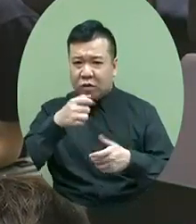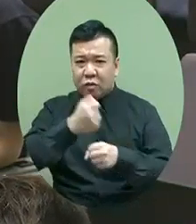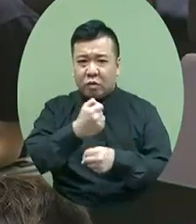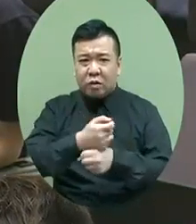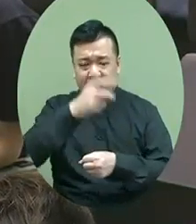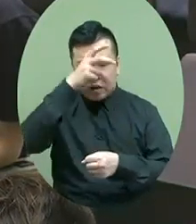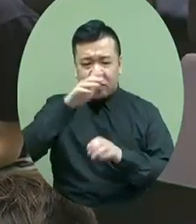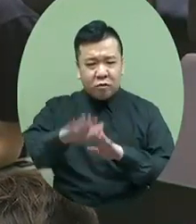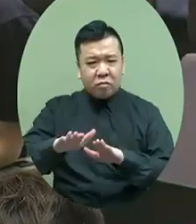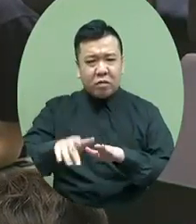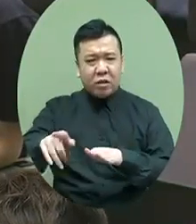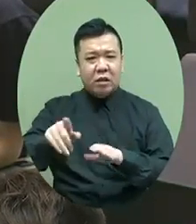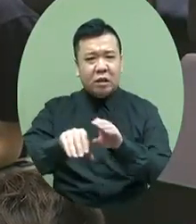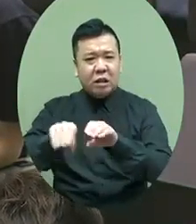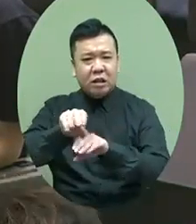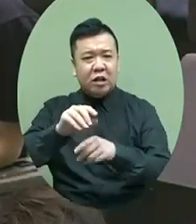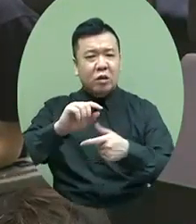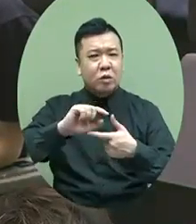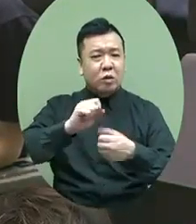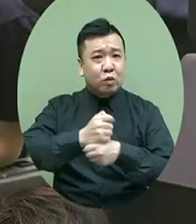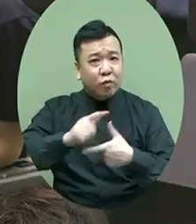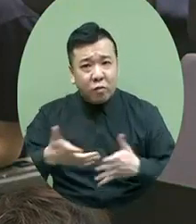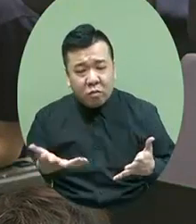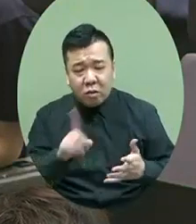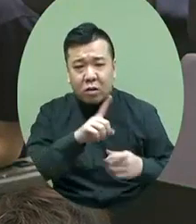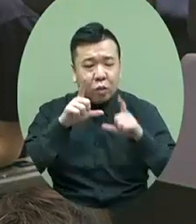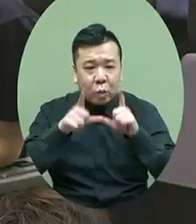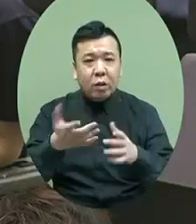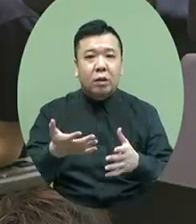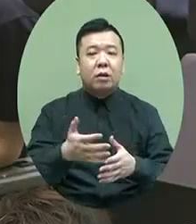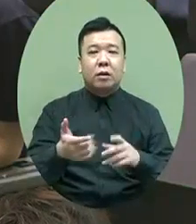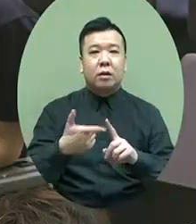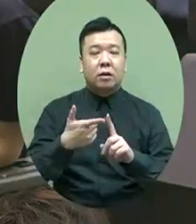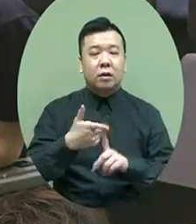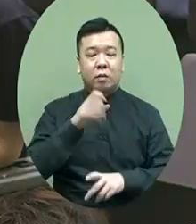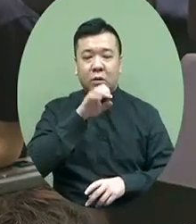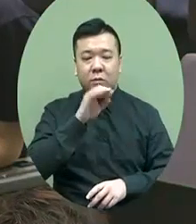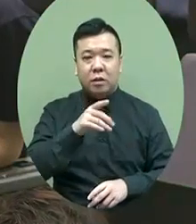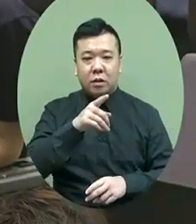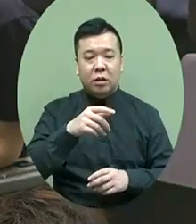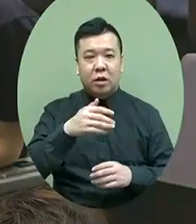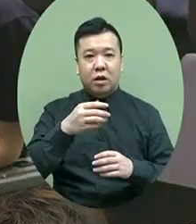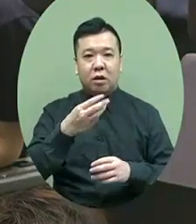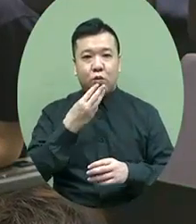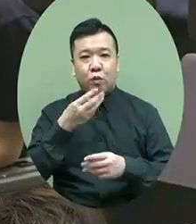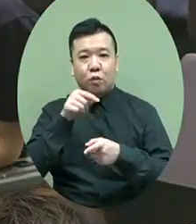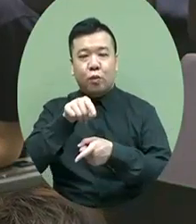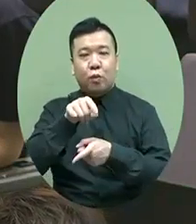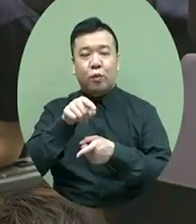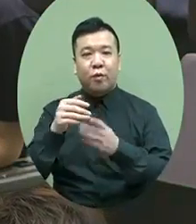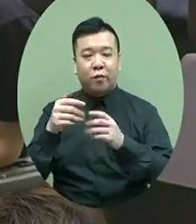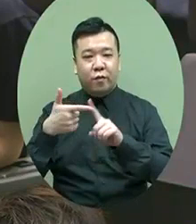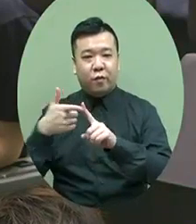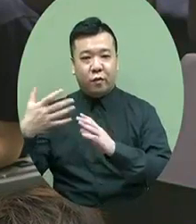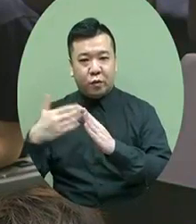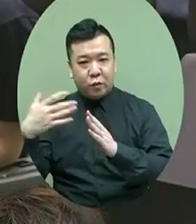啊，或者會唔會係即係政府想安撫建制派嘅一個做法？你哋會點樣回應咧？另外想問埋即係何副局咧，即